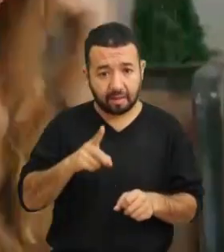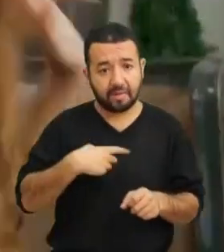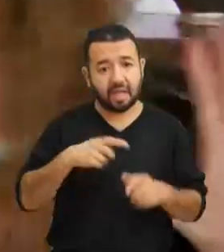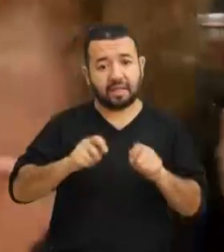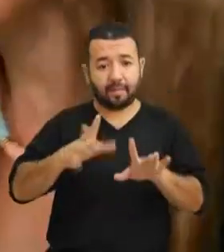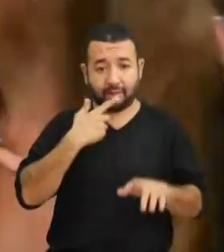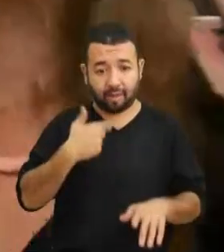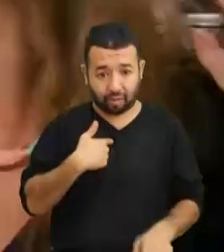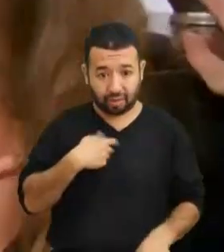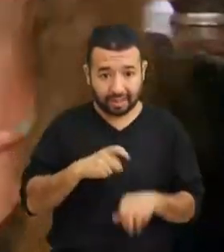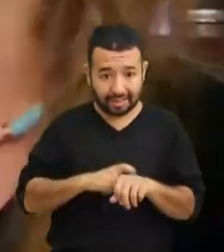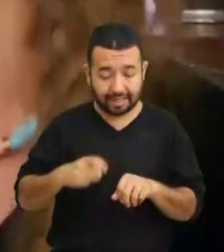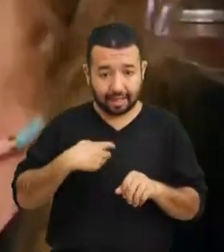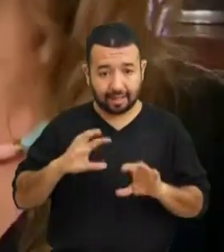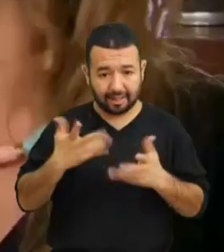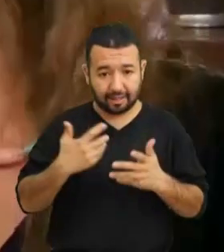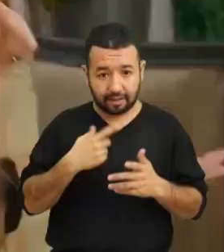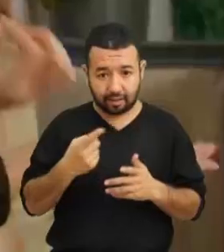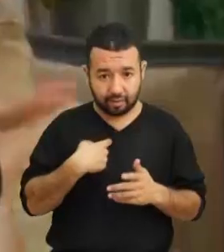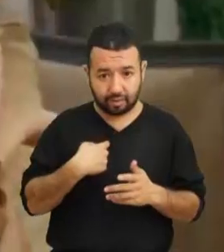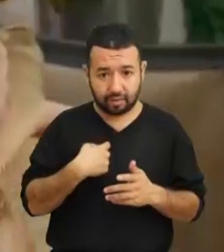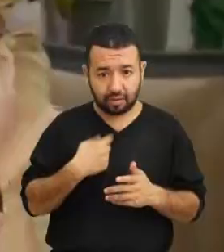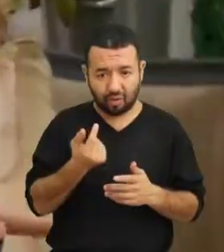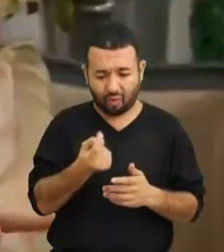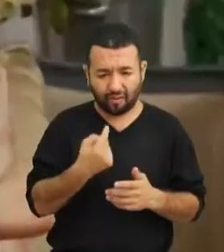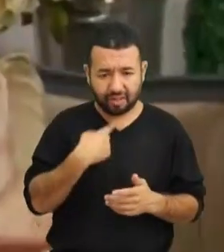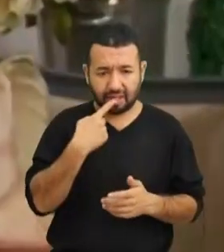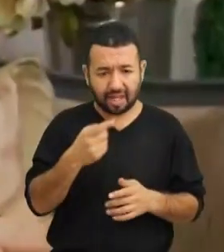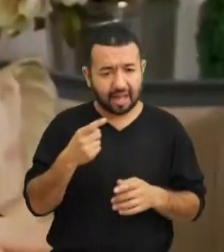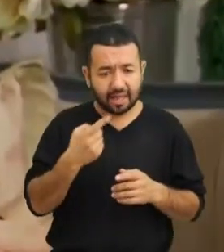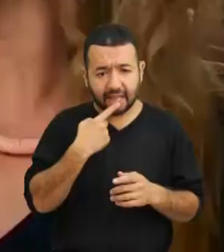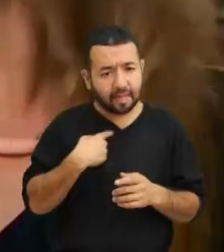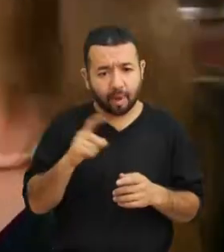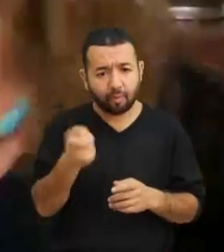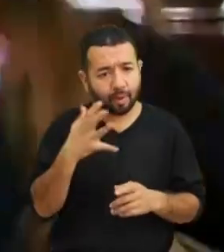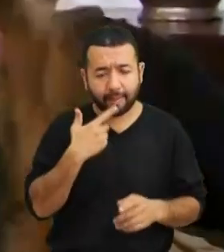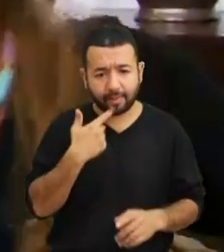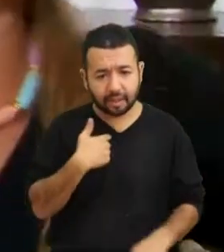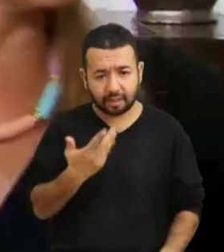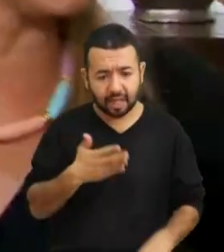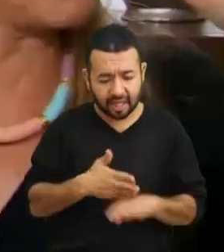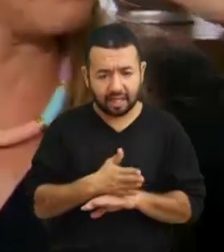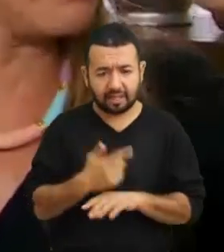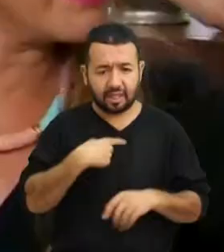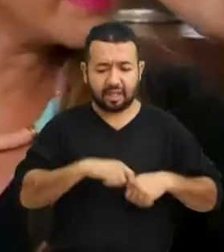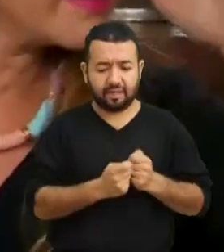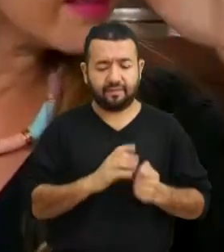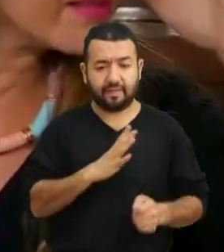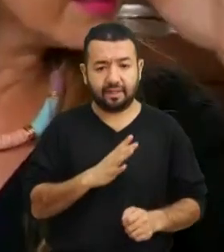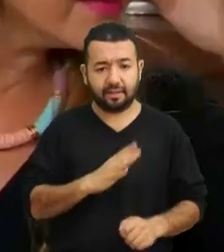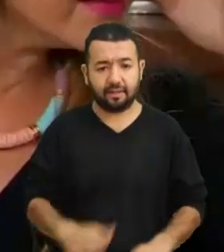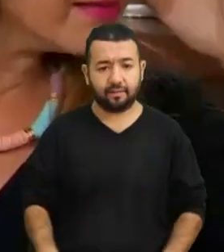bunu reddediyorsun ve sinirlerimi zıplatıyorsun yani. Ufacık bir şey ne demek Hattatçı bulamam ya? Gerçekten çok kırıyorsun beni.